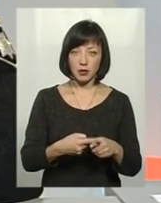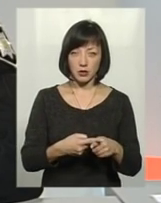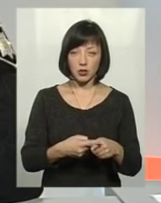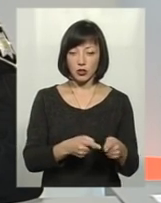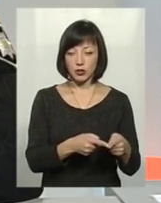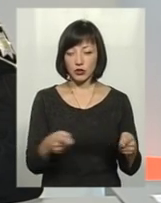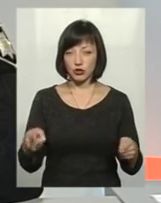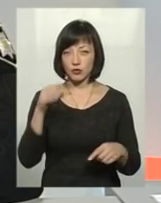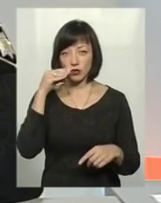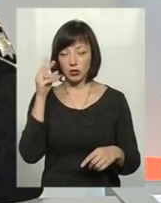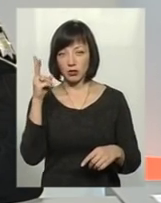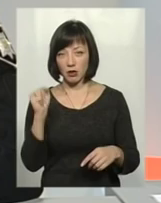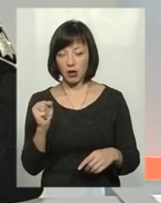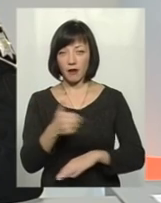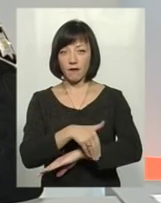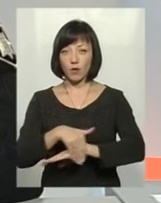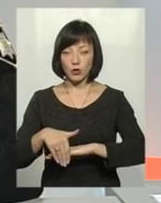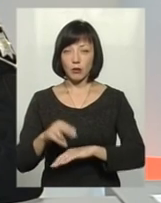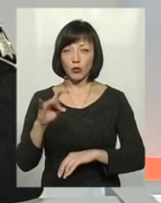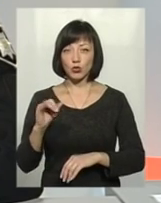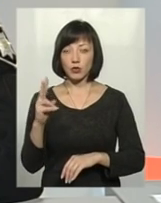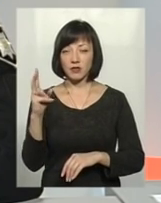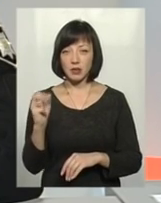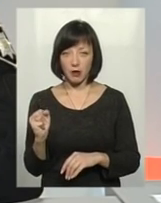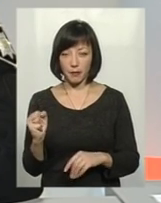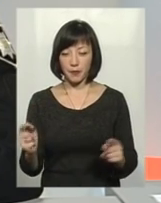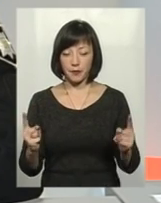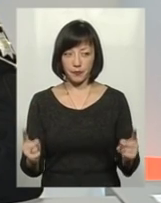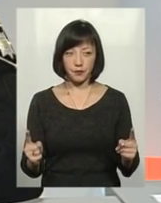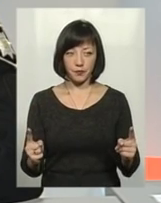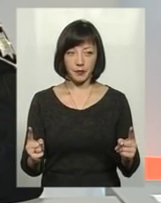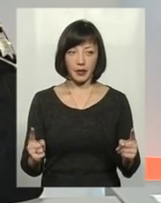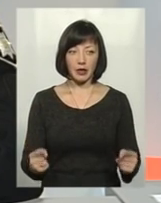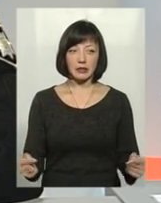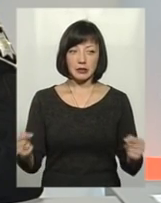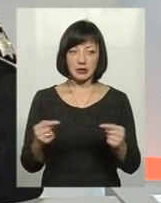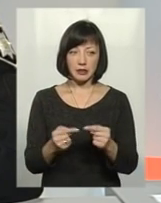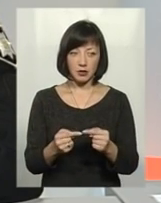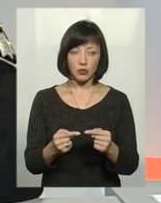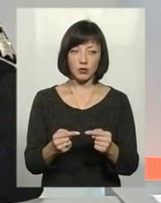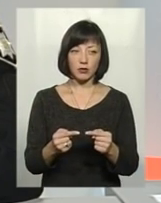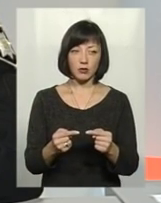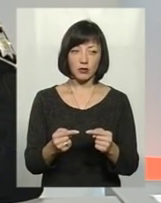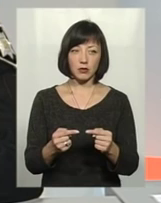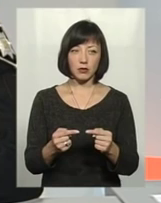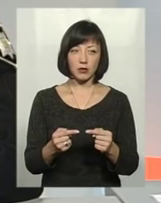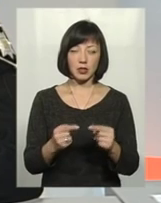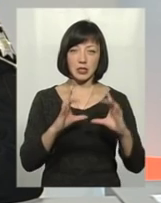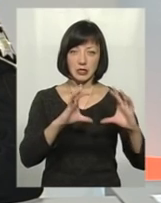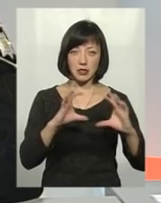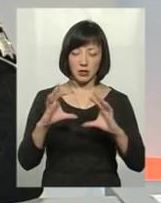вулицею Шевченка та вулицею Проскурівською, згідно дислокації технічних засобів регулювання дорожнього